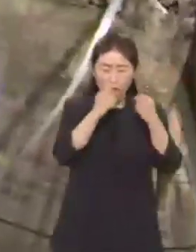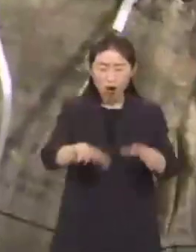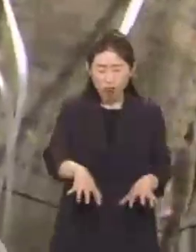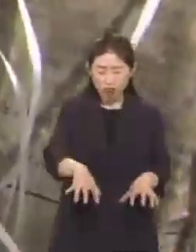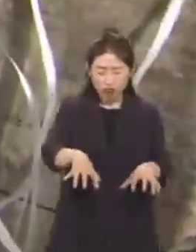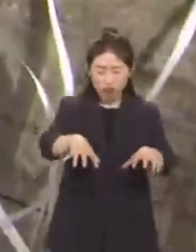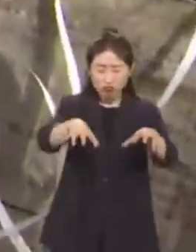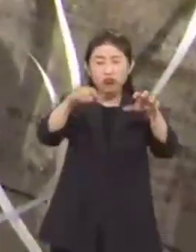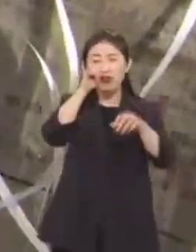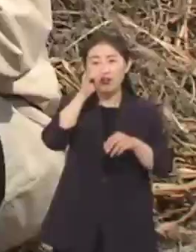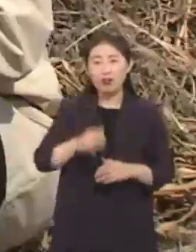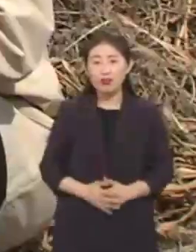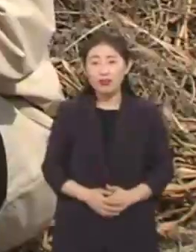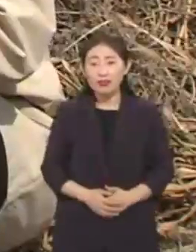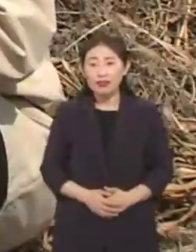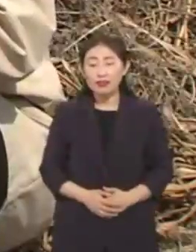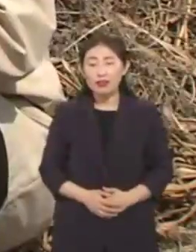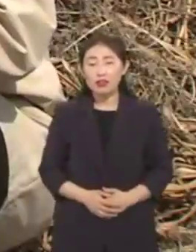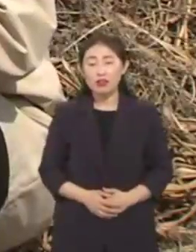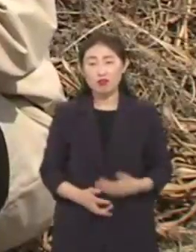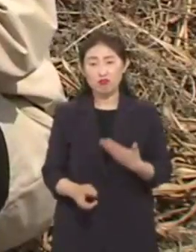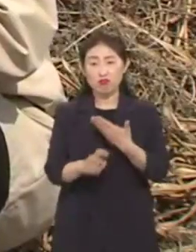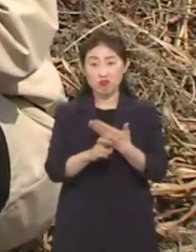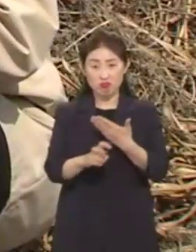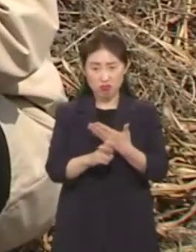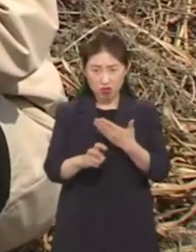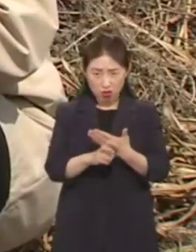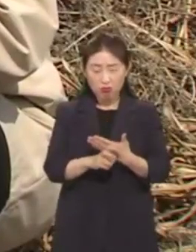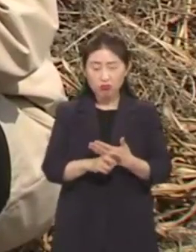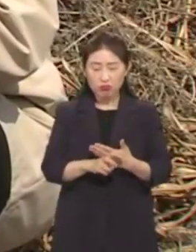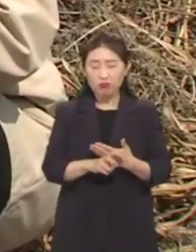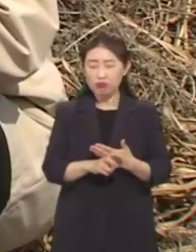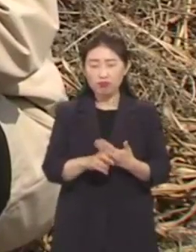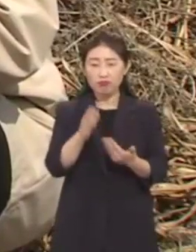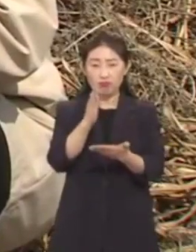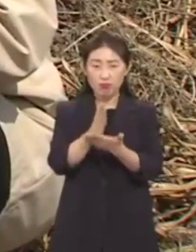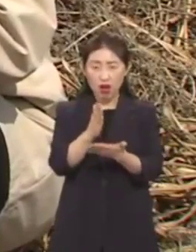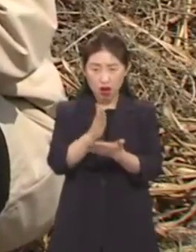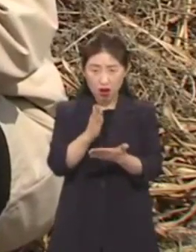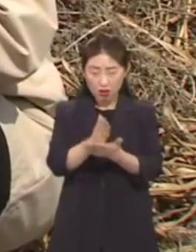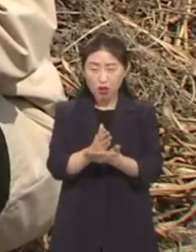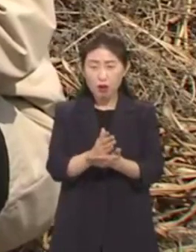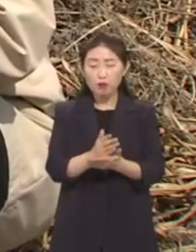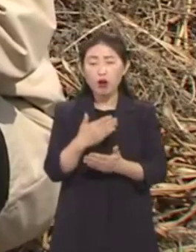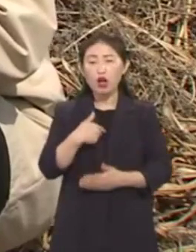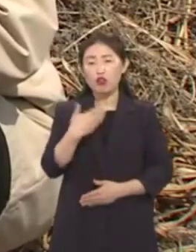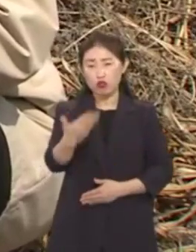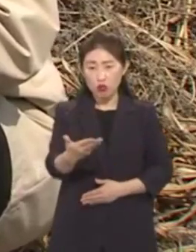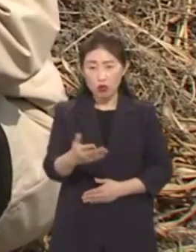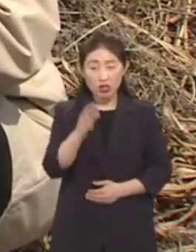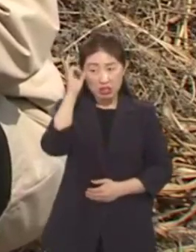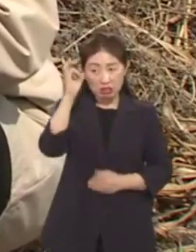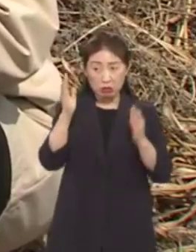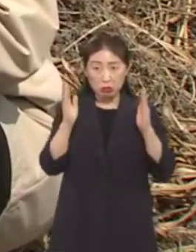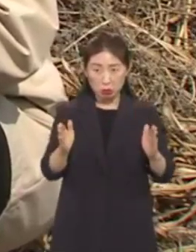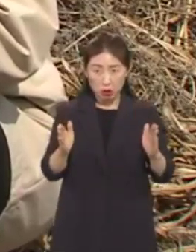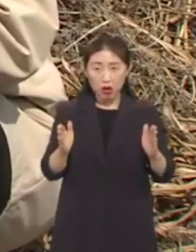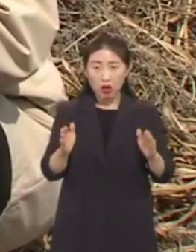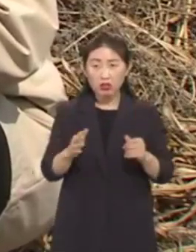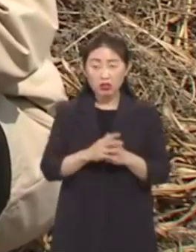쌓여 있습니다. 이곳엔 이렇게 불법 전용물을 스스로 철거하라는 경고문이 붙어 있습니다. 철거 기한이 열흘 정도